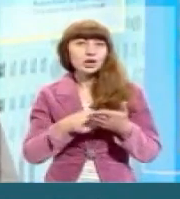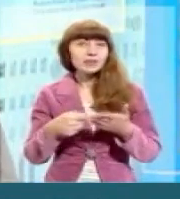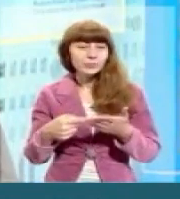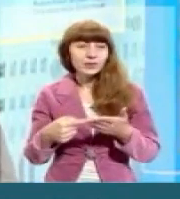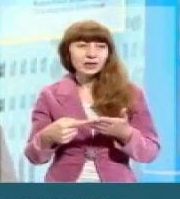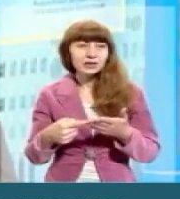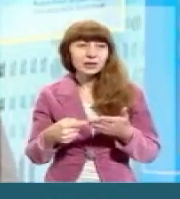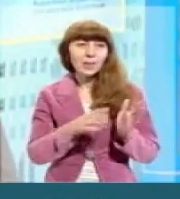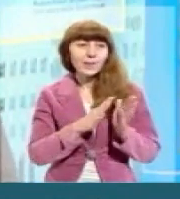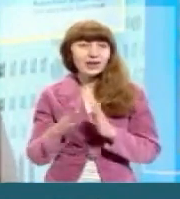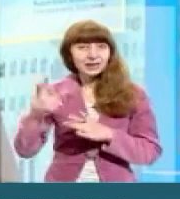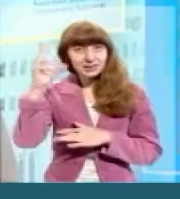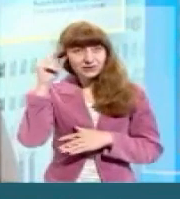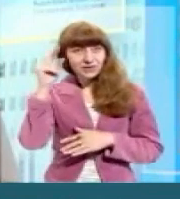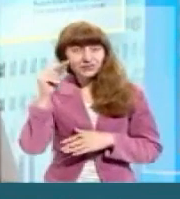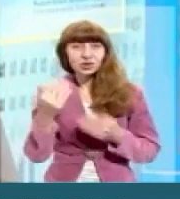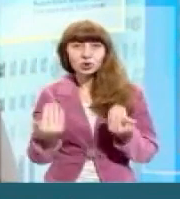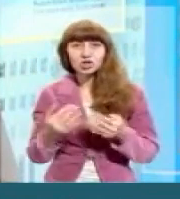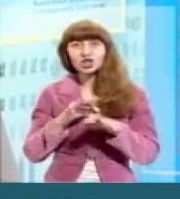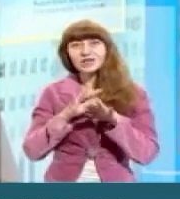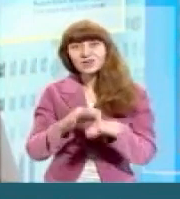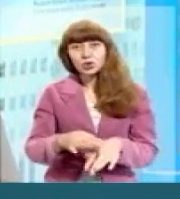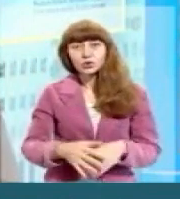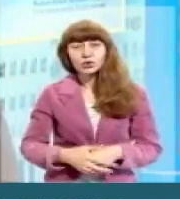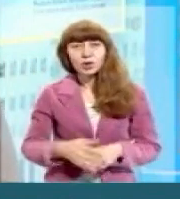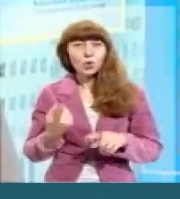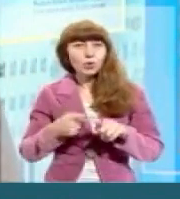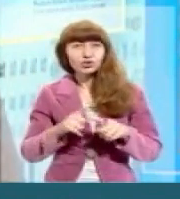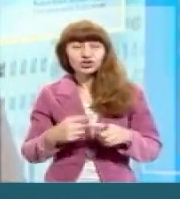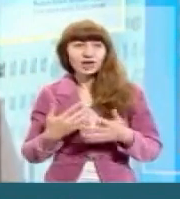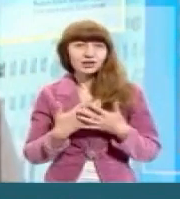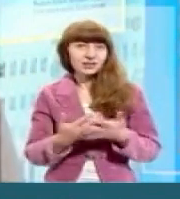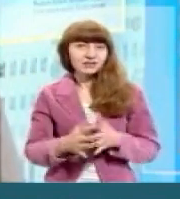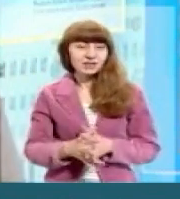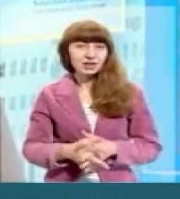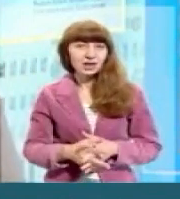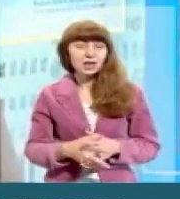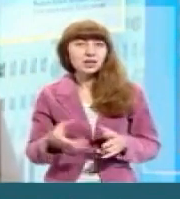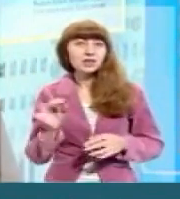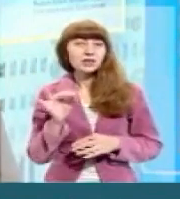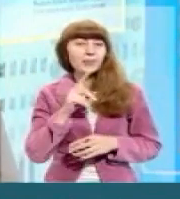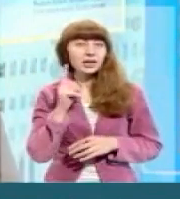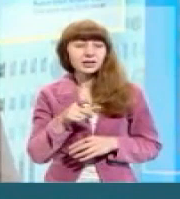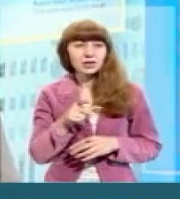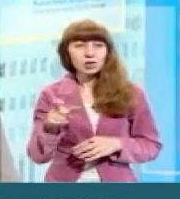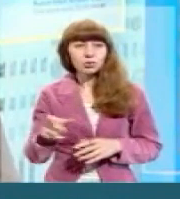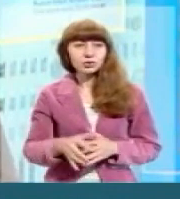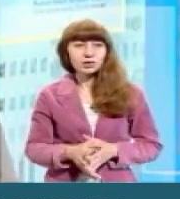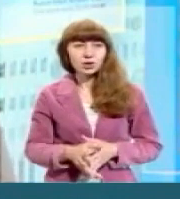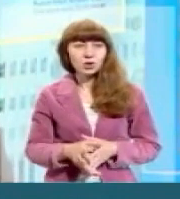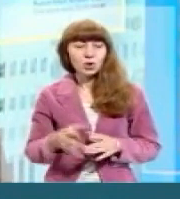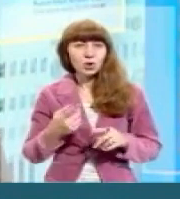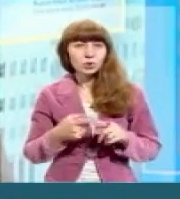отметить, конечно же, процесс цифровизации, который сейчас ведется очень активно. И молодежи